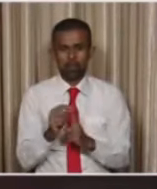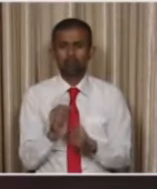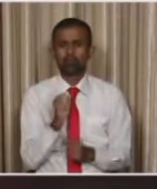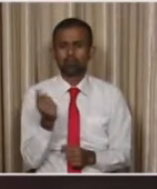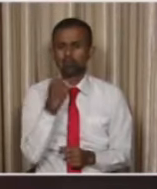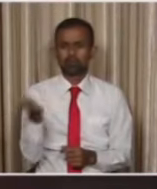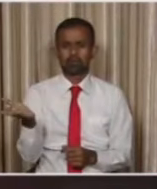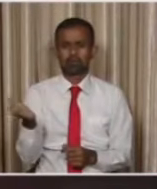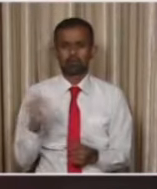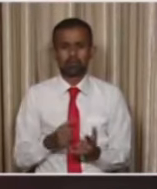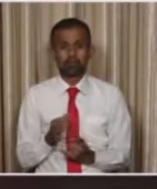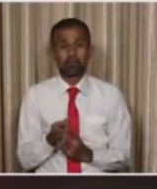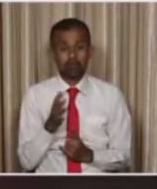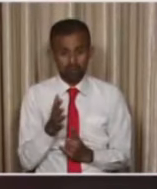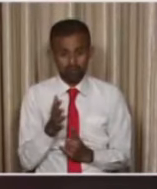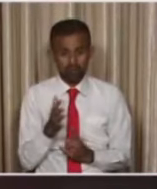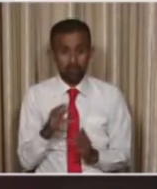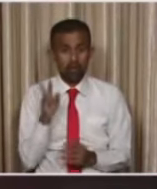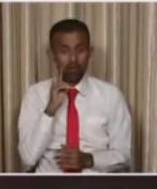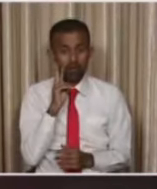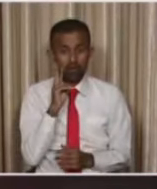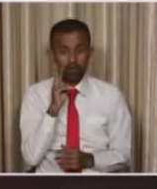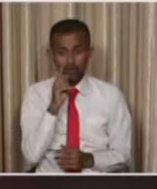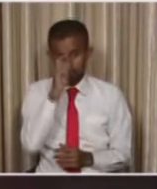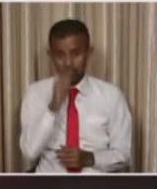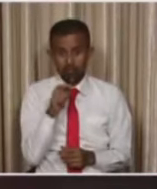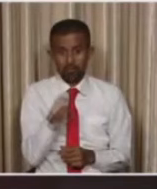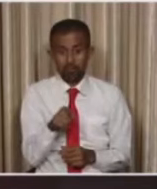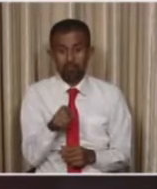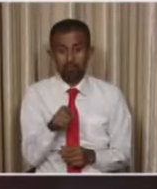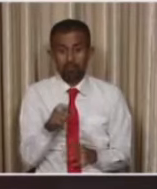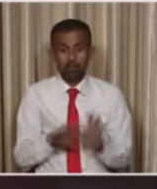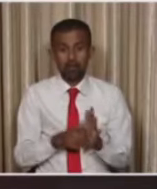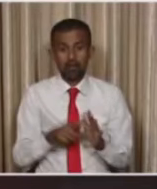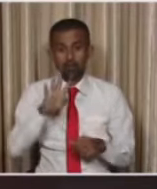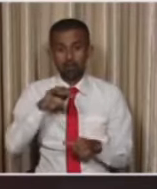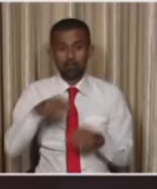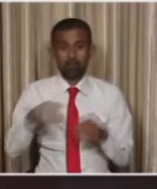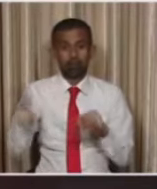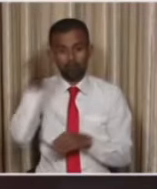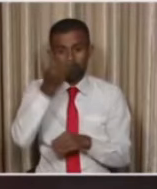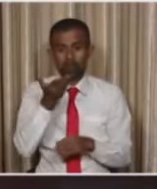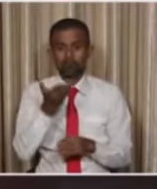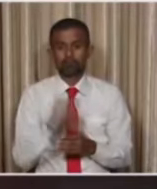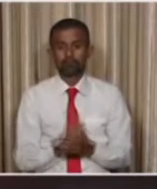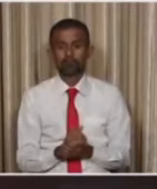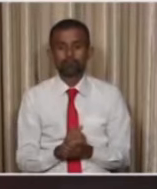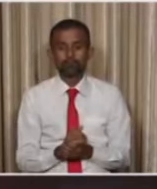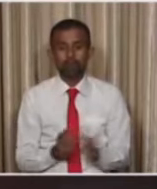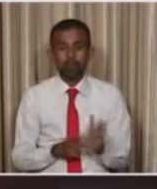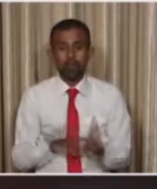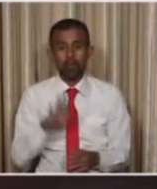කියන්නේ? සජිත් රනිල් වික්‍රමසිංහ මහත්තයාට වඩා ලක්ෂ 40ක් ඡන්ද වැඩිපුර තියෙනවා.